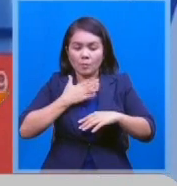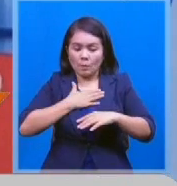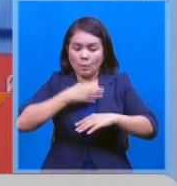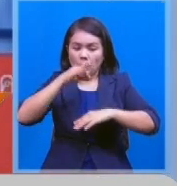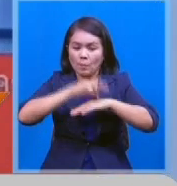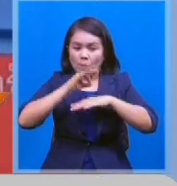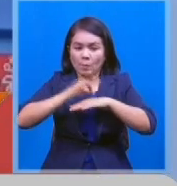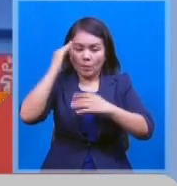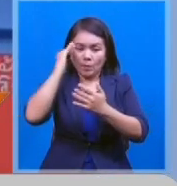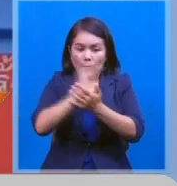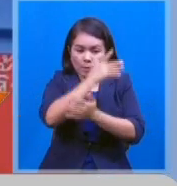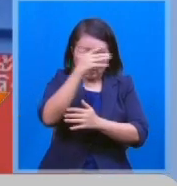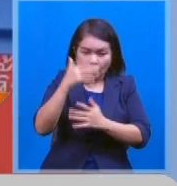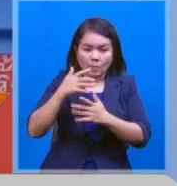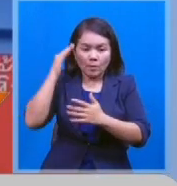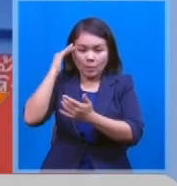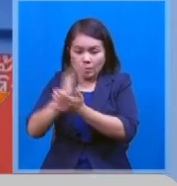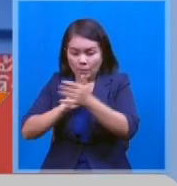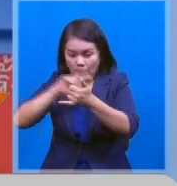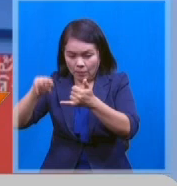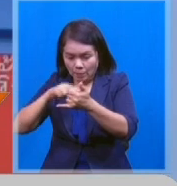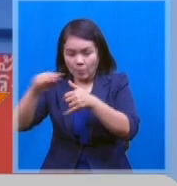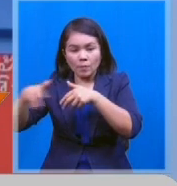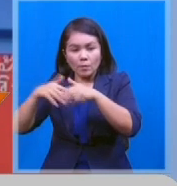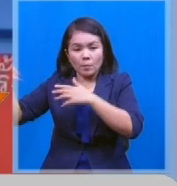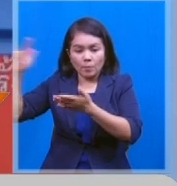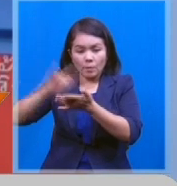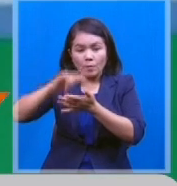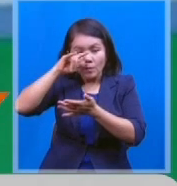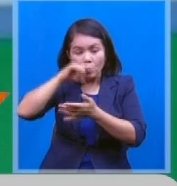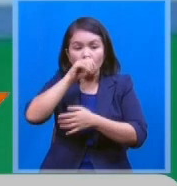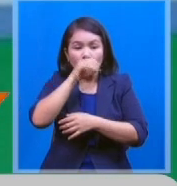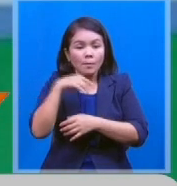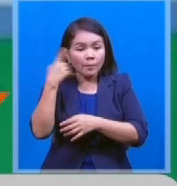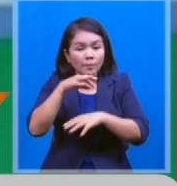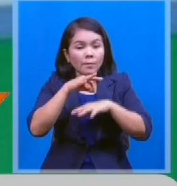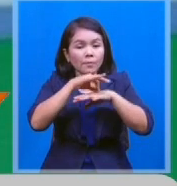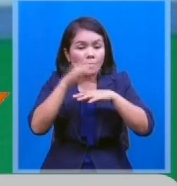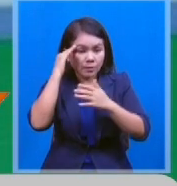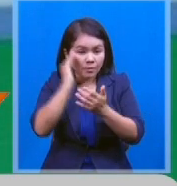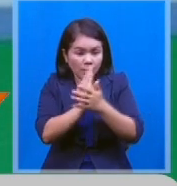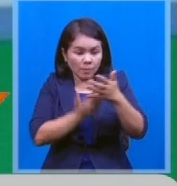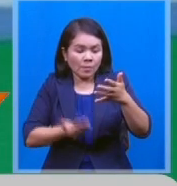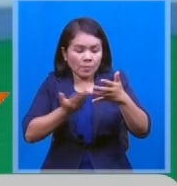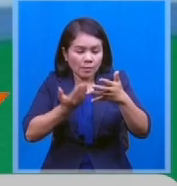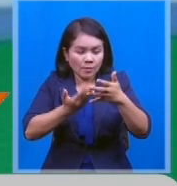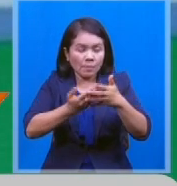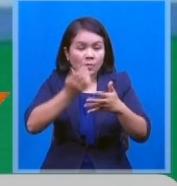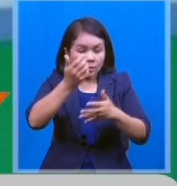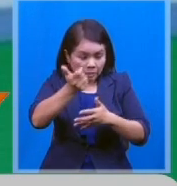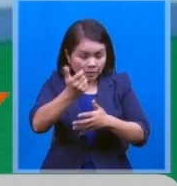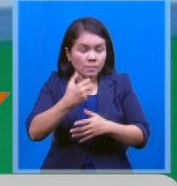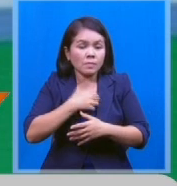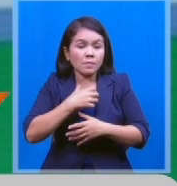าเมืองครับแล้วก็ไปอ้างว่าสามารถช่วยวิ่งเต้นตำแหน่งระดับสูงนะครับตำแหน่งระดับรองผู้บังคับการถึงสารวัต